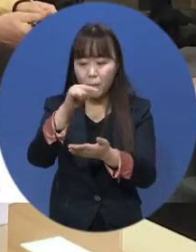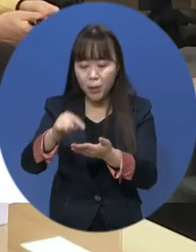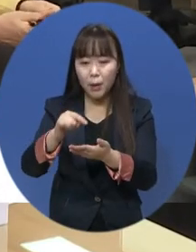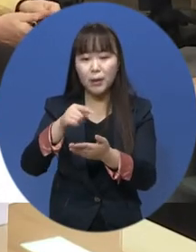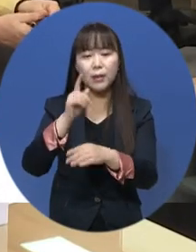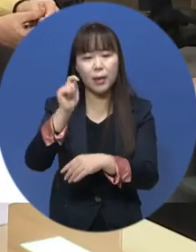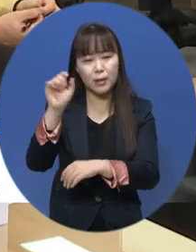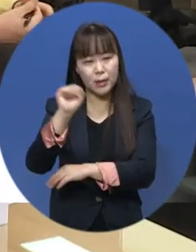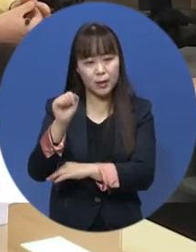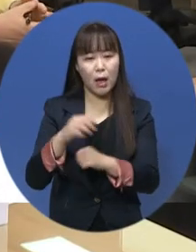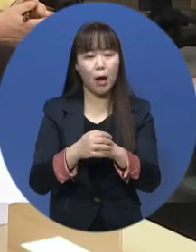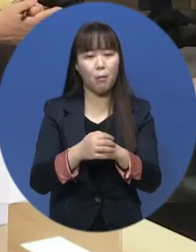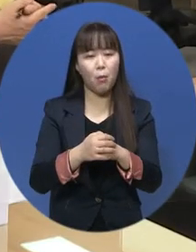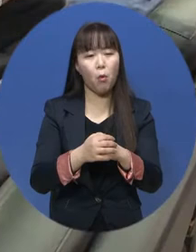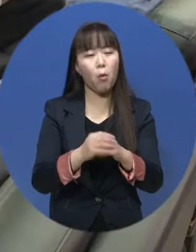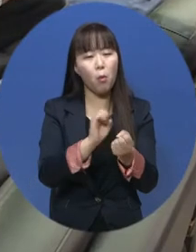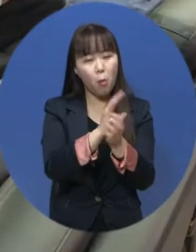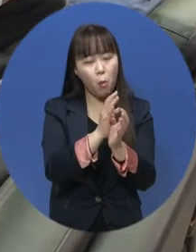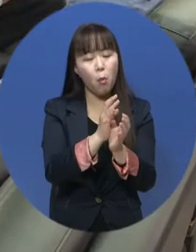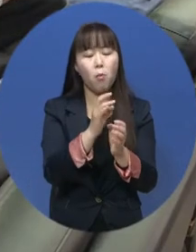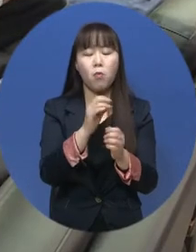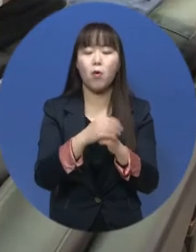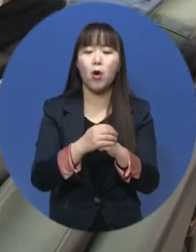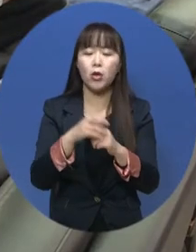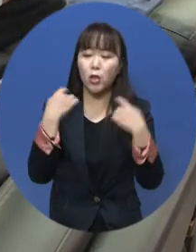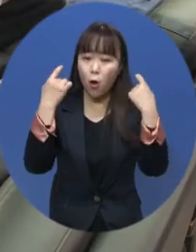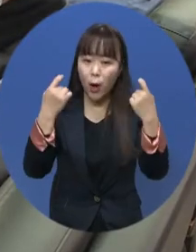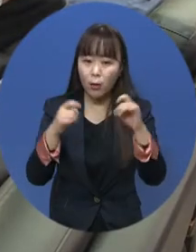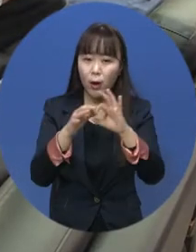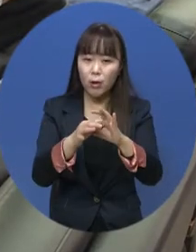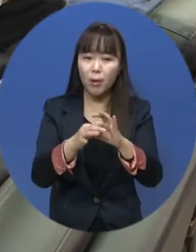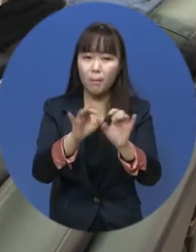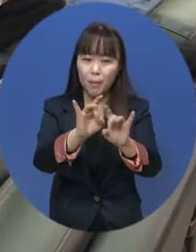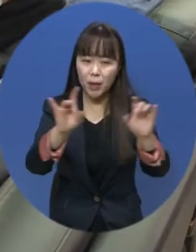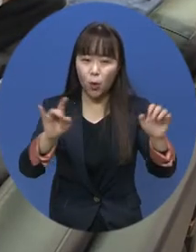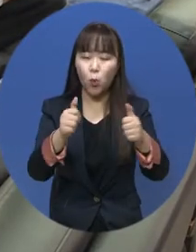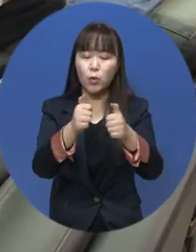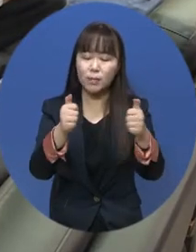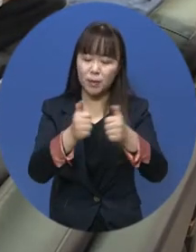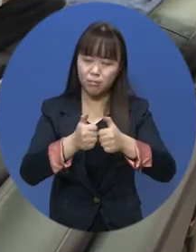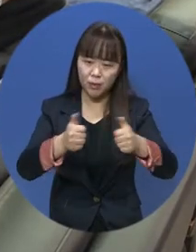여행업 예술인 등이며 대상별로 50만원씩 1 걸 지원됩니다